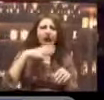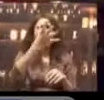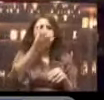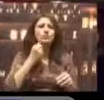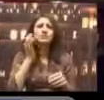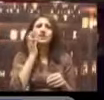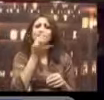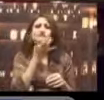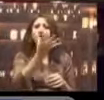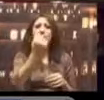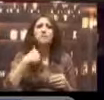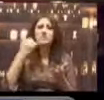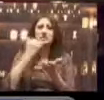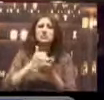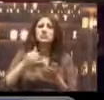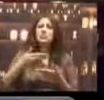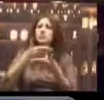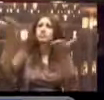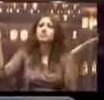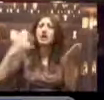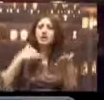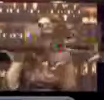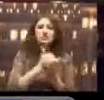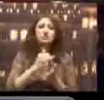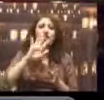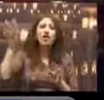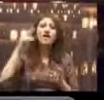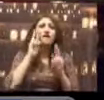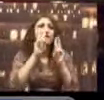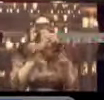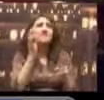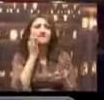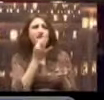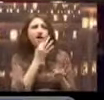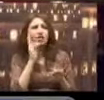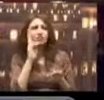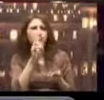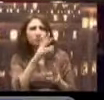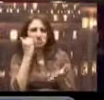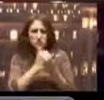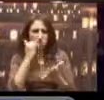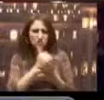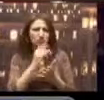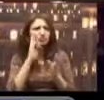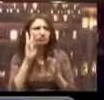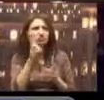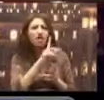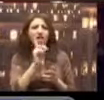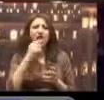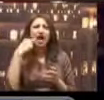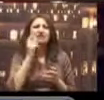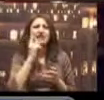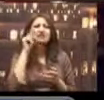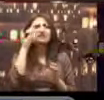نوزعه عندنا، وإحنا اللي هناخد الفيلم نشتريه. وبعدين جم اتفرجوا على الفيلم فحسوا ان الفيلم ناقصه حاجات